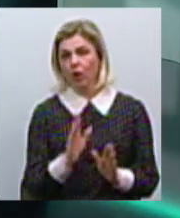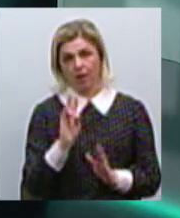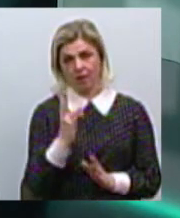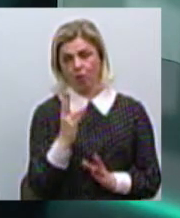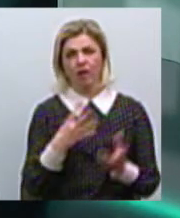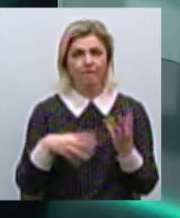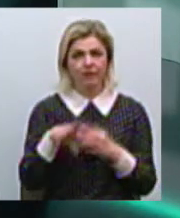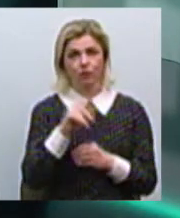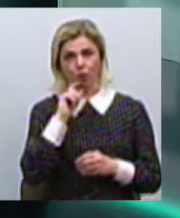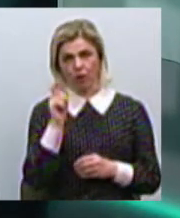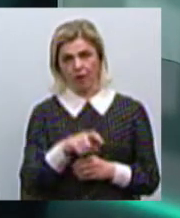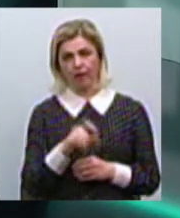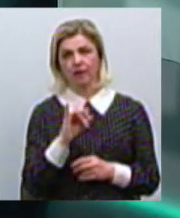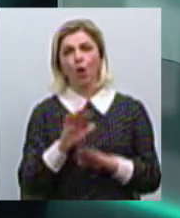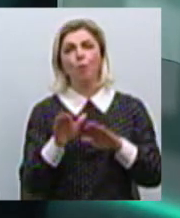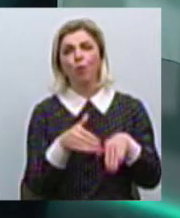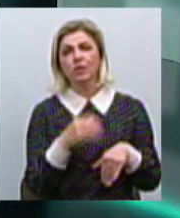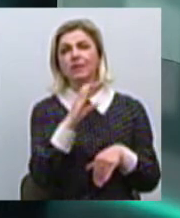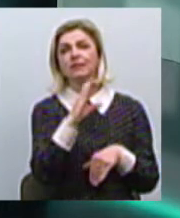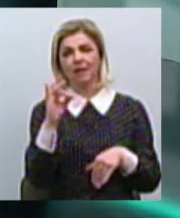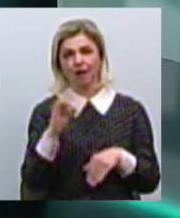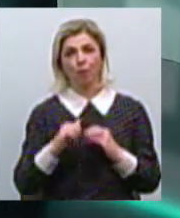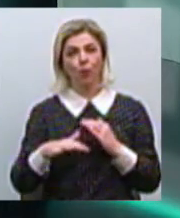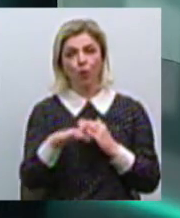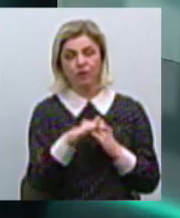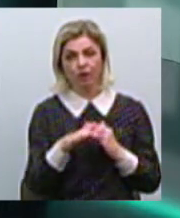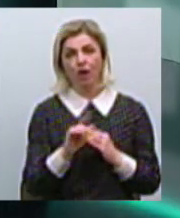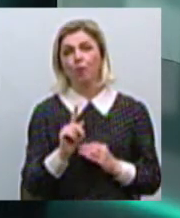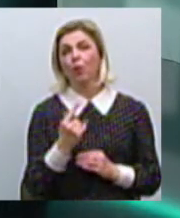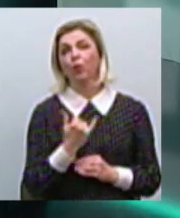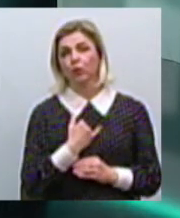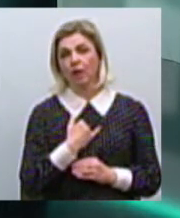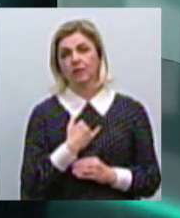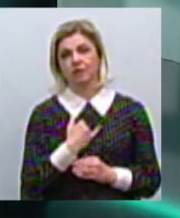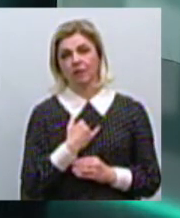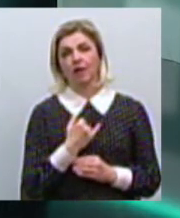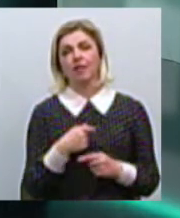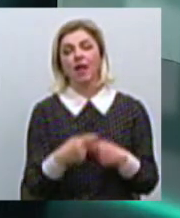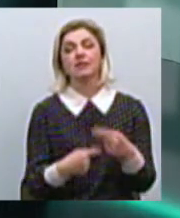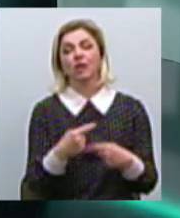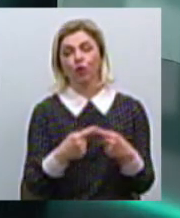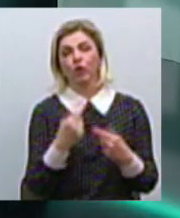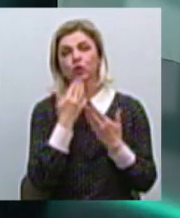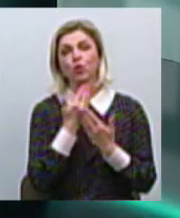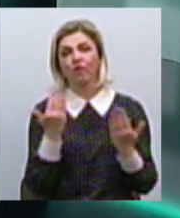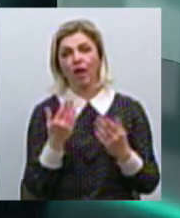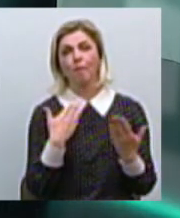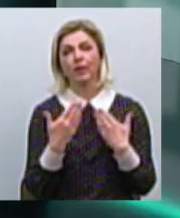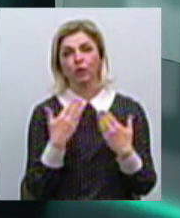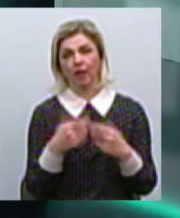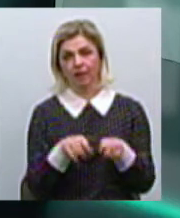і на так званому пострадянському просторі, бо в нас ми наслідуємо ще оце радянський підхід такий